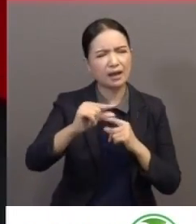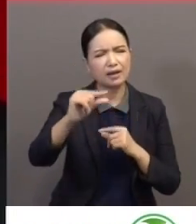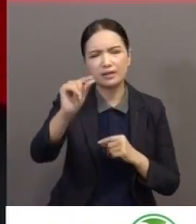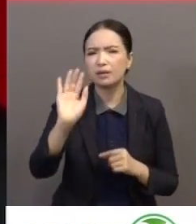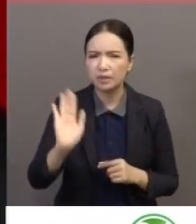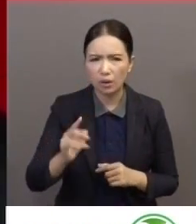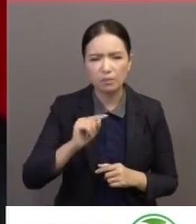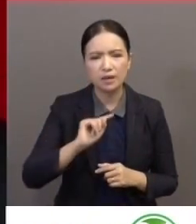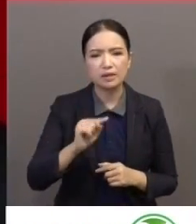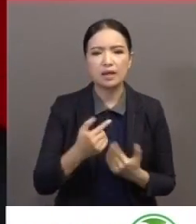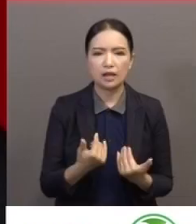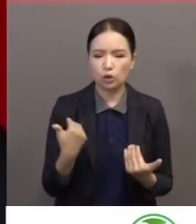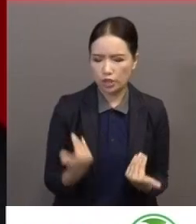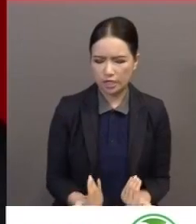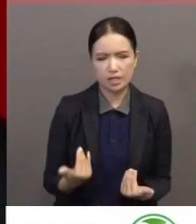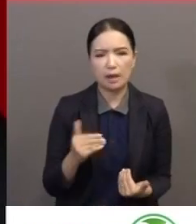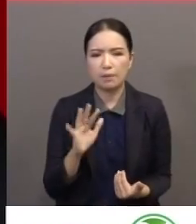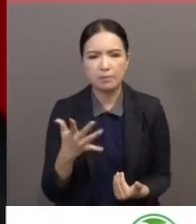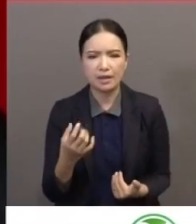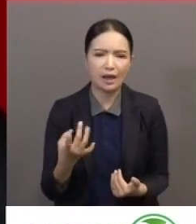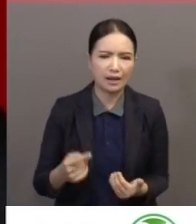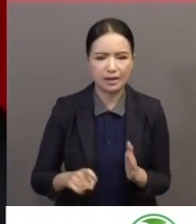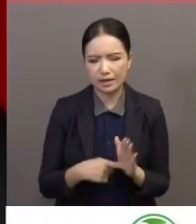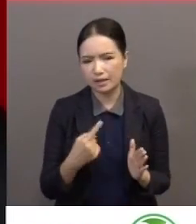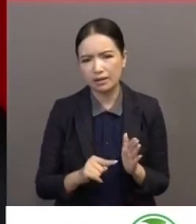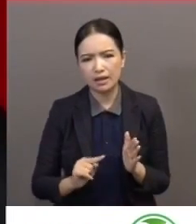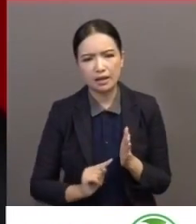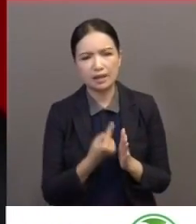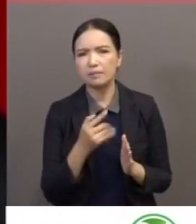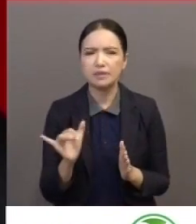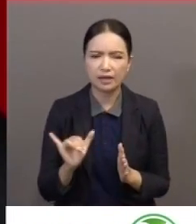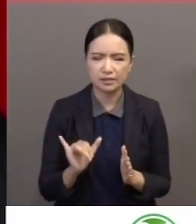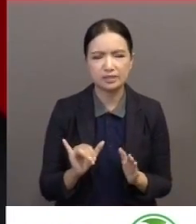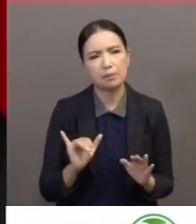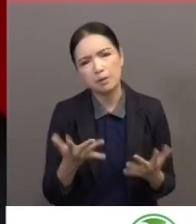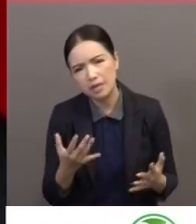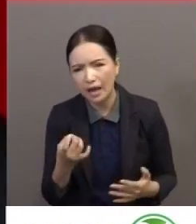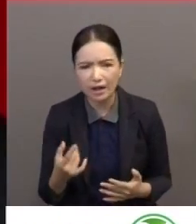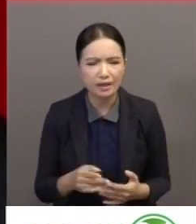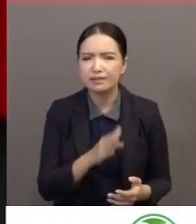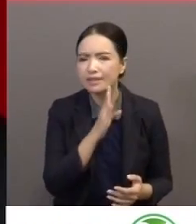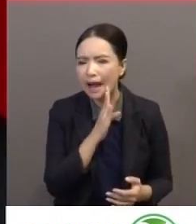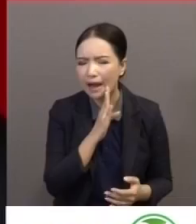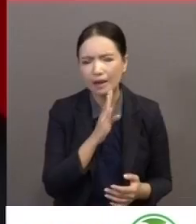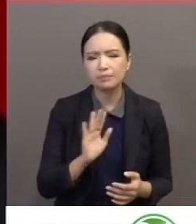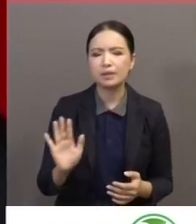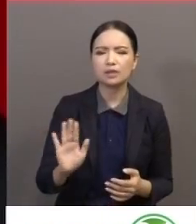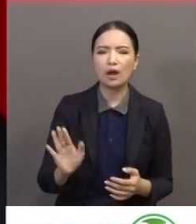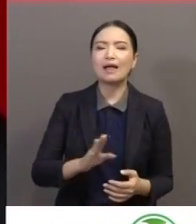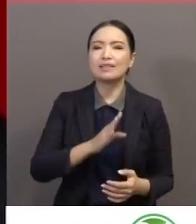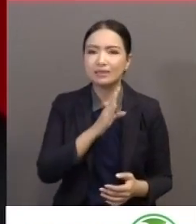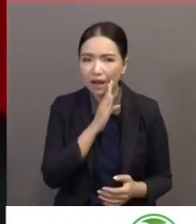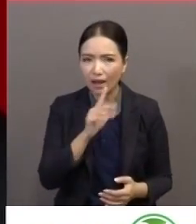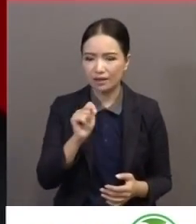ยู่เรื่อยเนี่ยยังไม่ได้มีอะไรเลยยังไม่เริ่มอะไรเลยทุกอย่างนี้นะอย่าไปท่าถ้ามัน